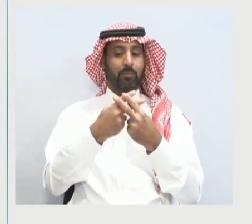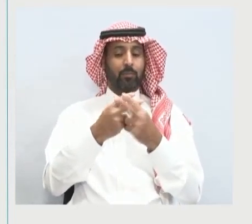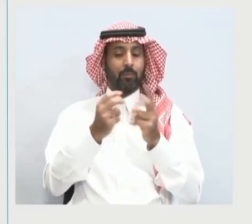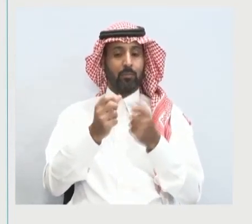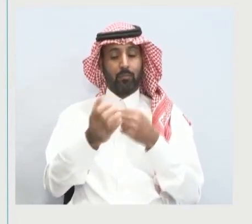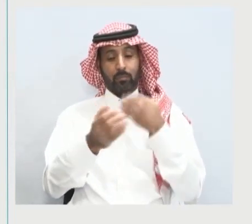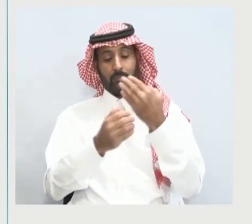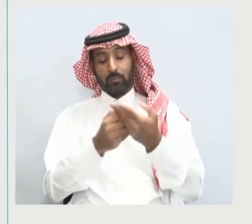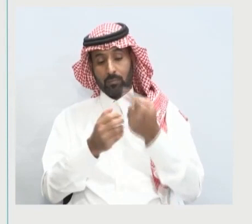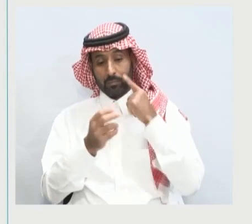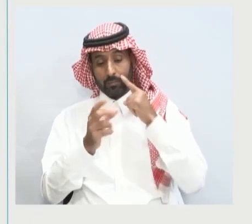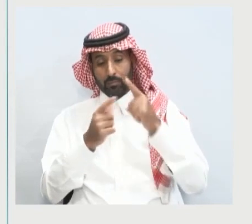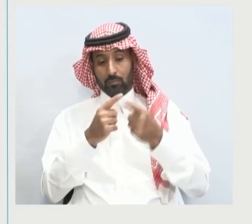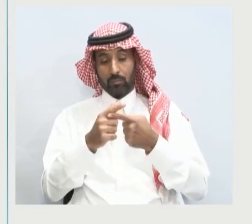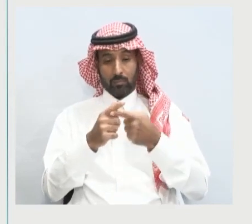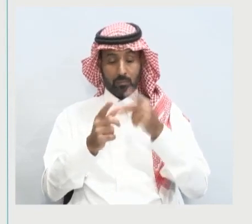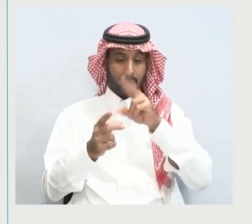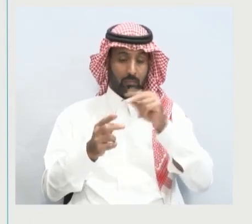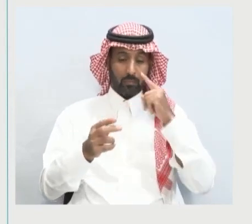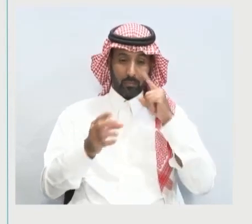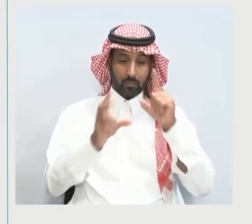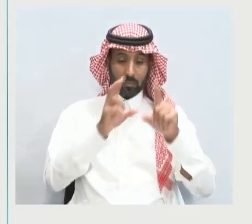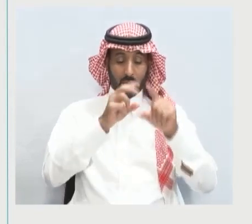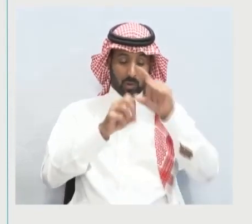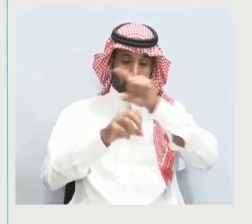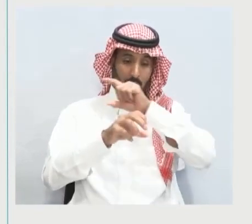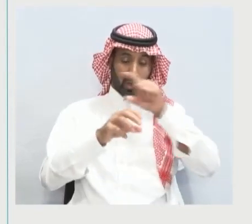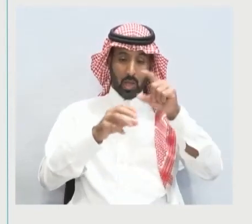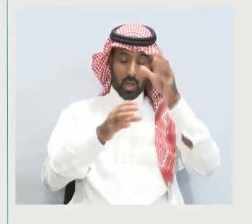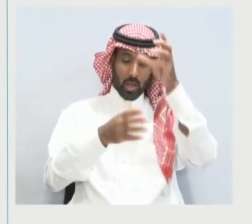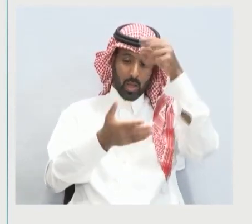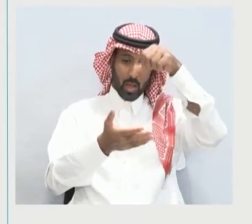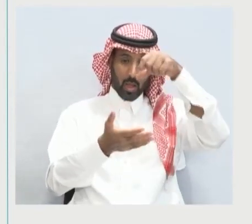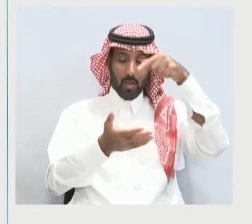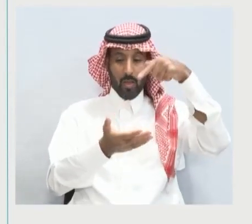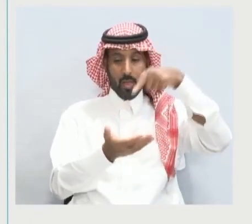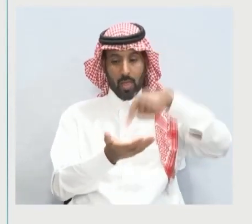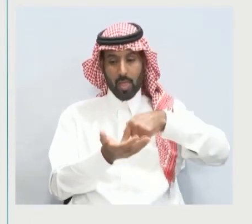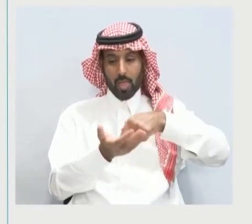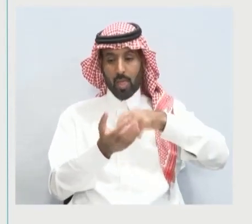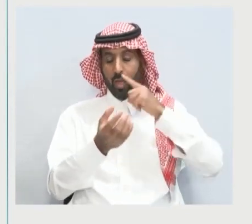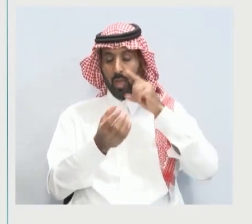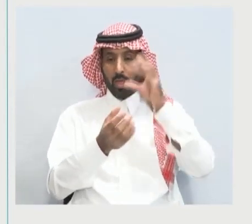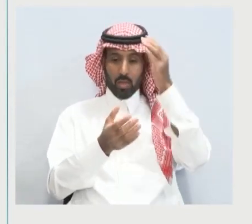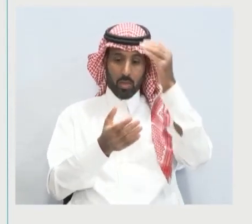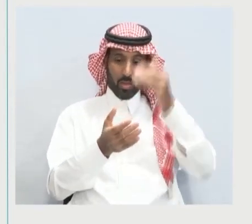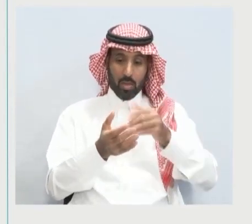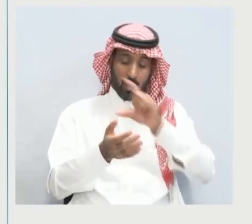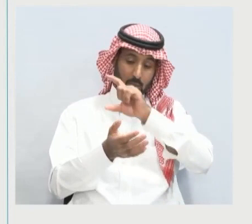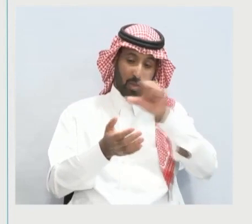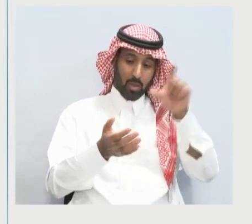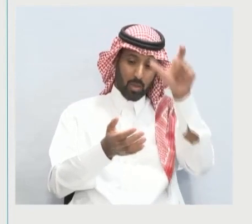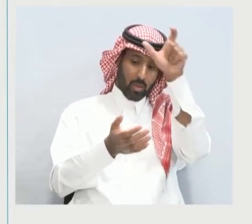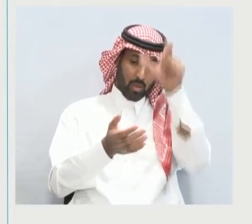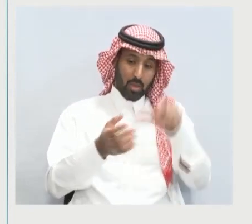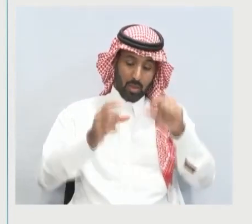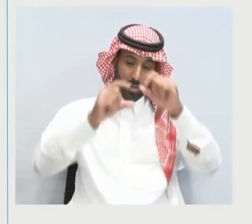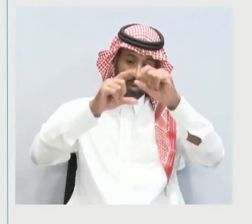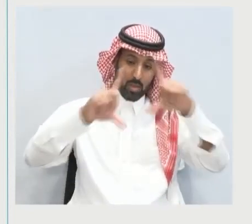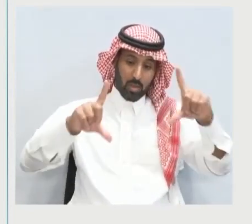ومن ثم في محادثه النصف الافقي نختار توسيط وايضا في العمود نختار توصيل